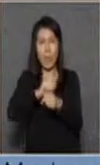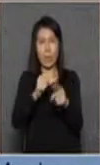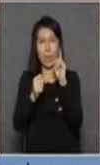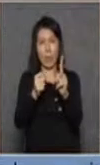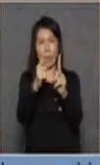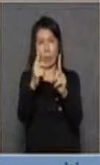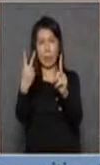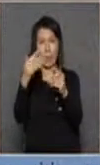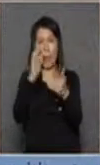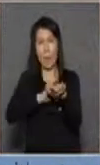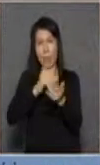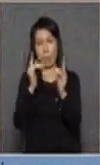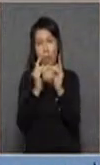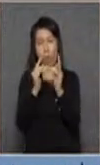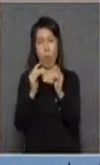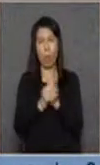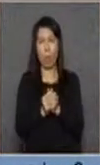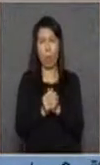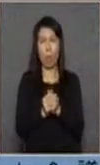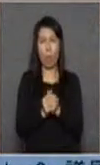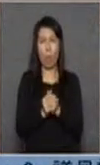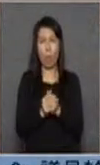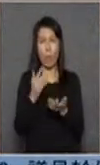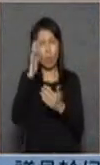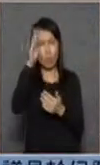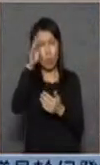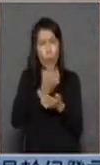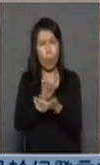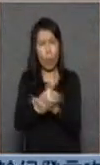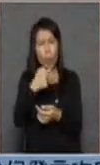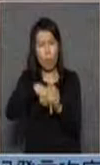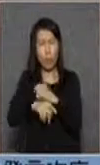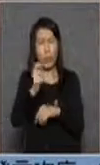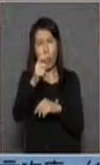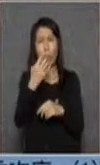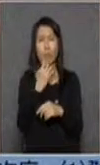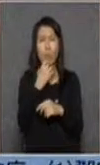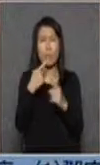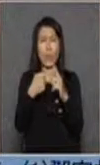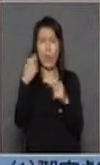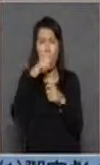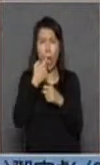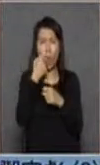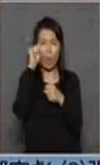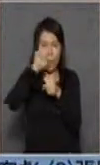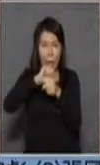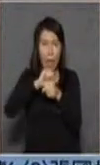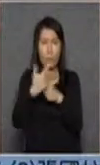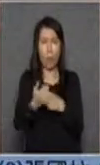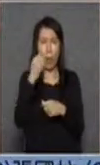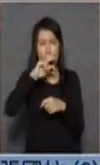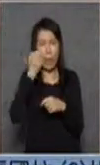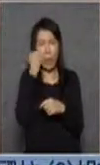张病床左右。但是未来几年之间，九龙东的人口会急速增长和会老龄